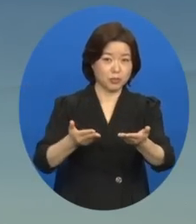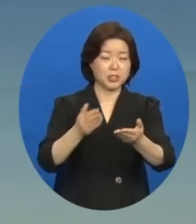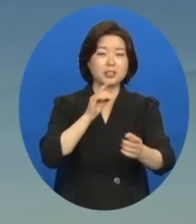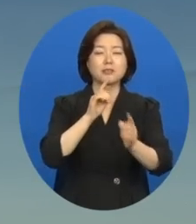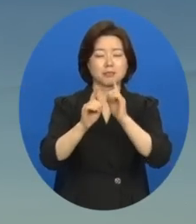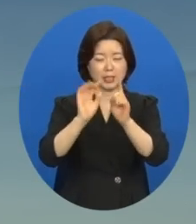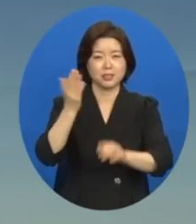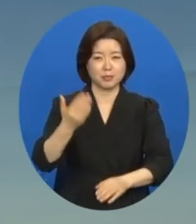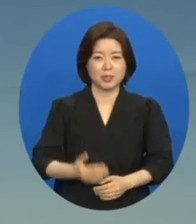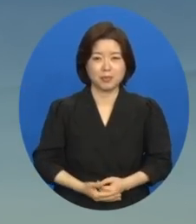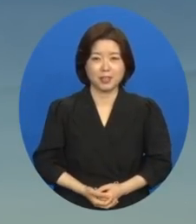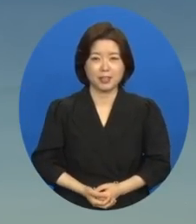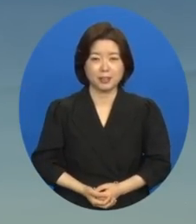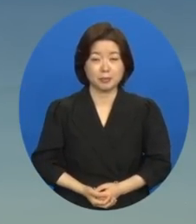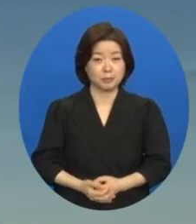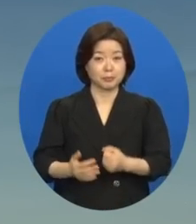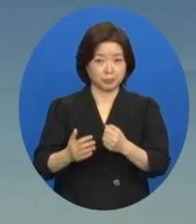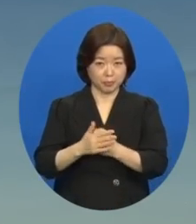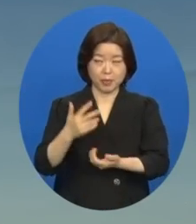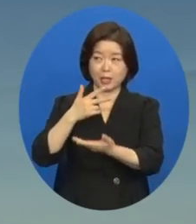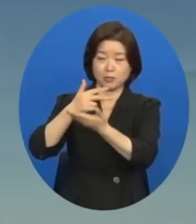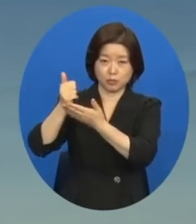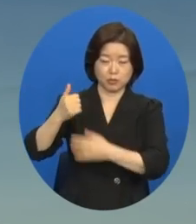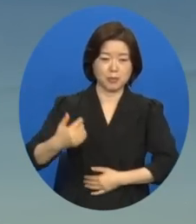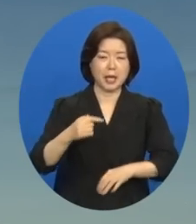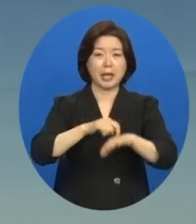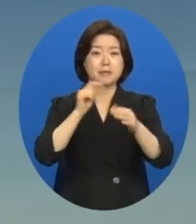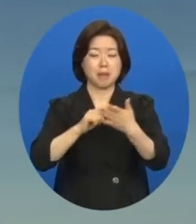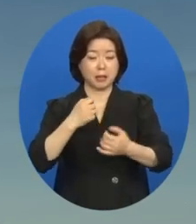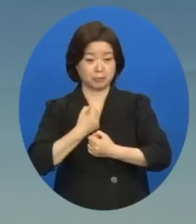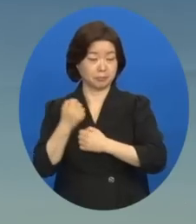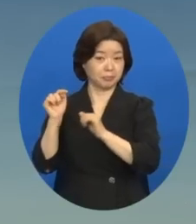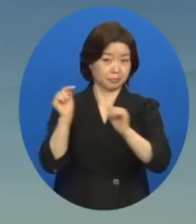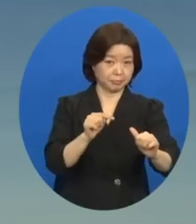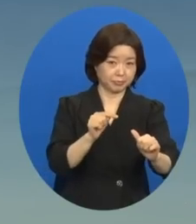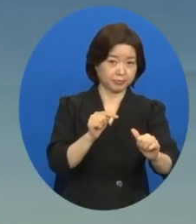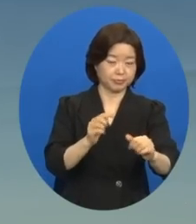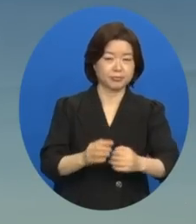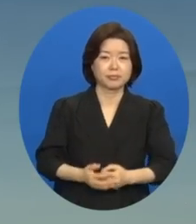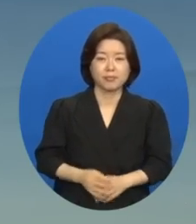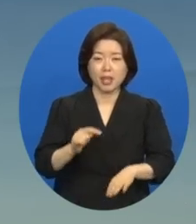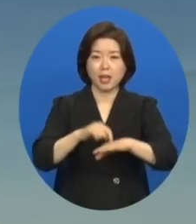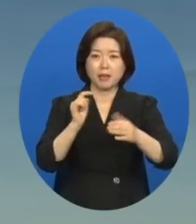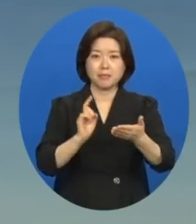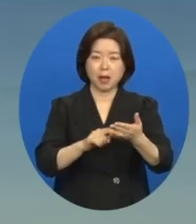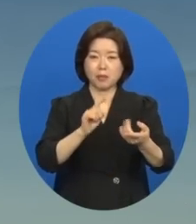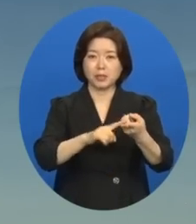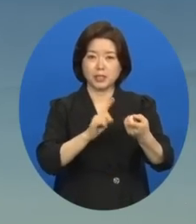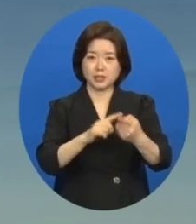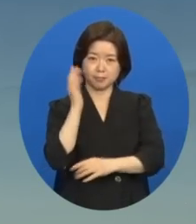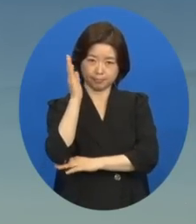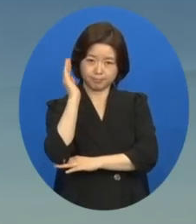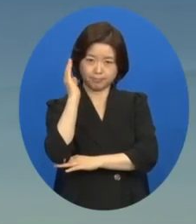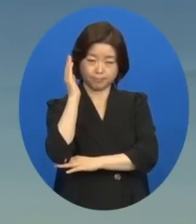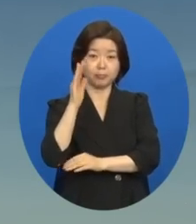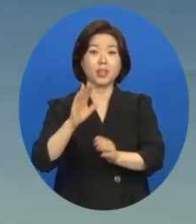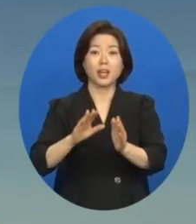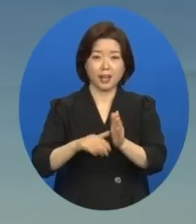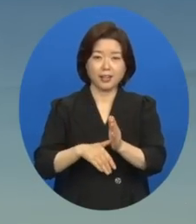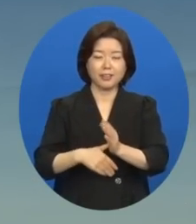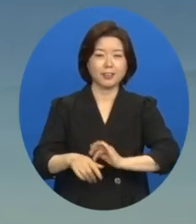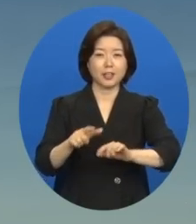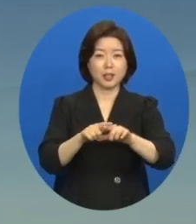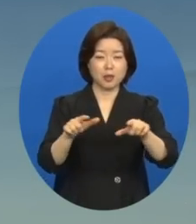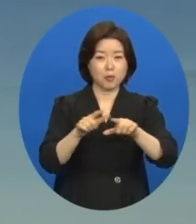거죠. 그래서 주께서 마음을 지키라고 하셨는데요, 이렇게 마음에 대해서 이야기하면 우리가 흔히들